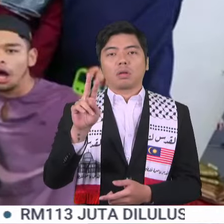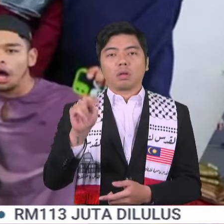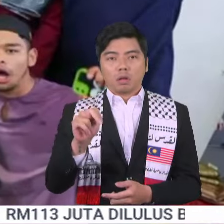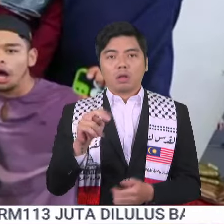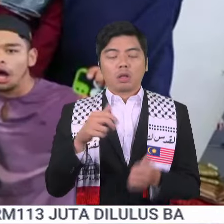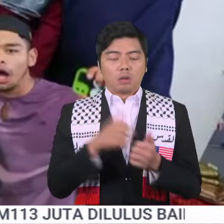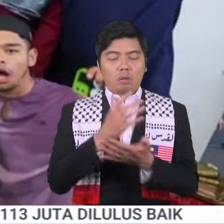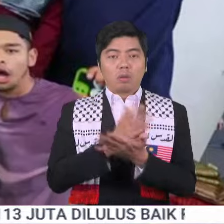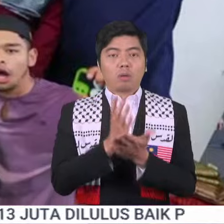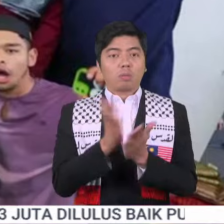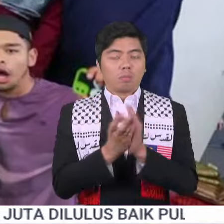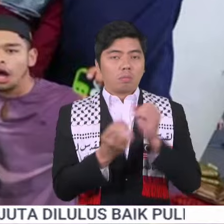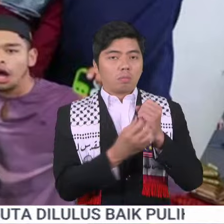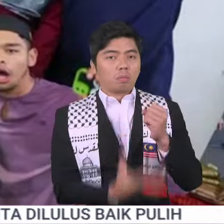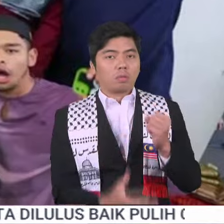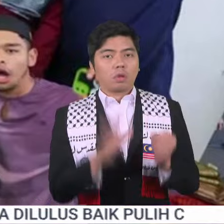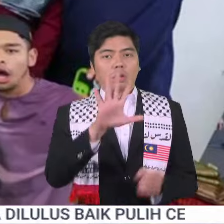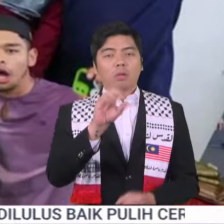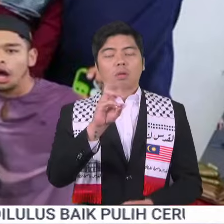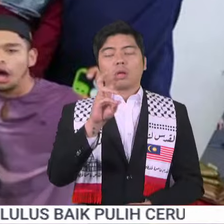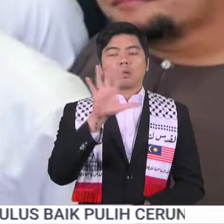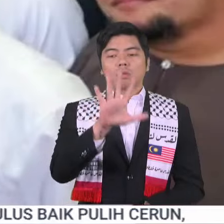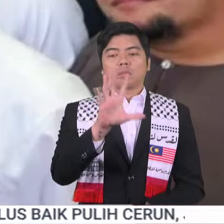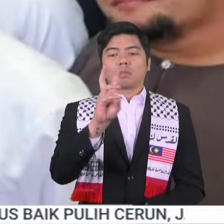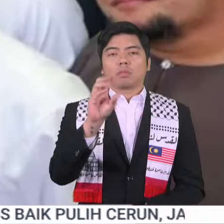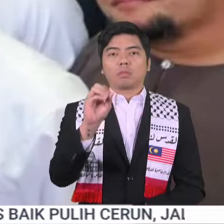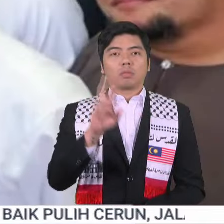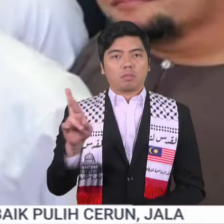menerusi peruntukan berjumlah r560